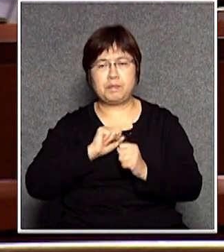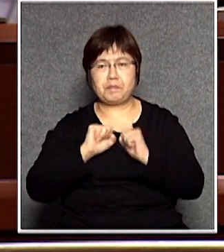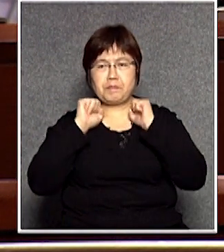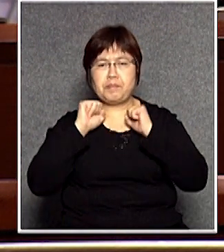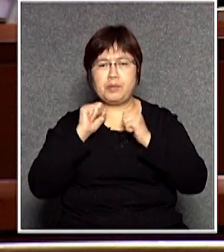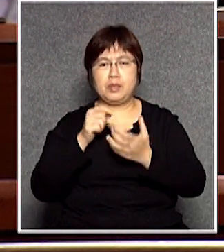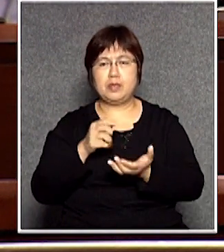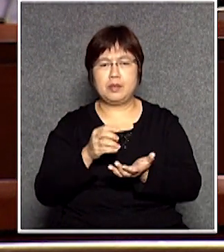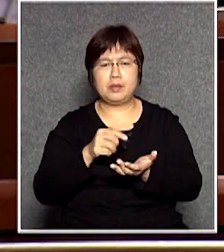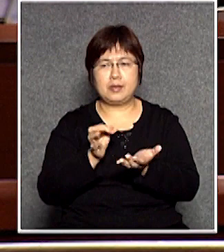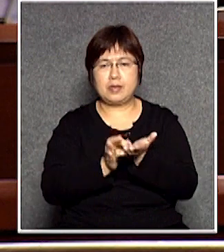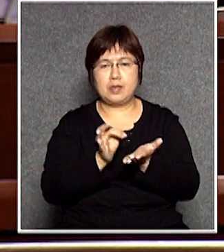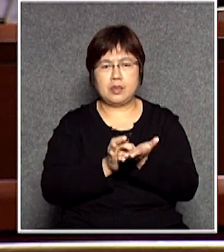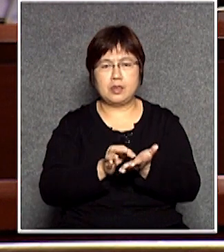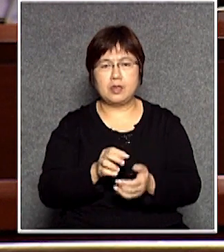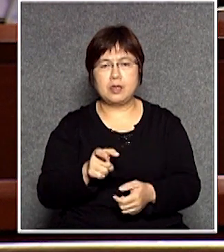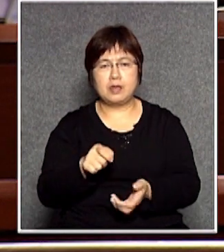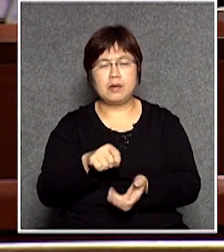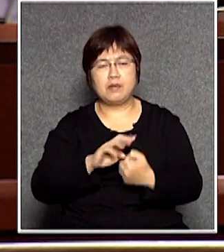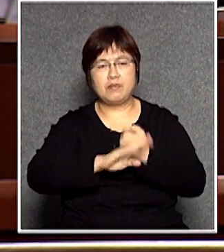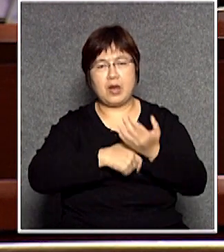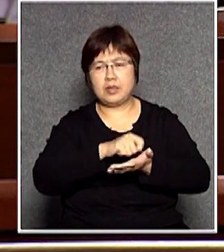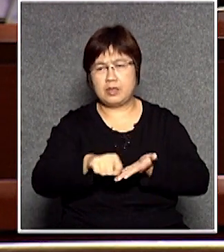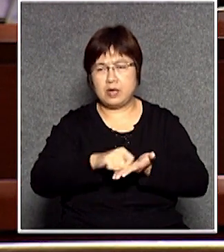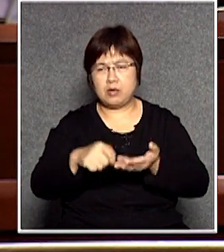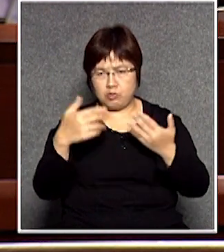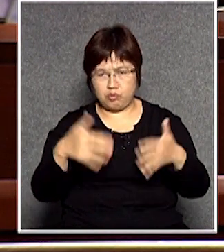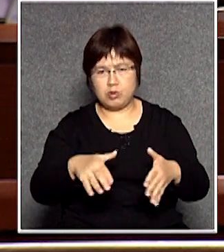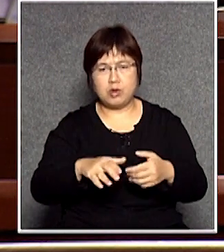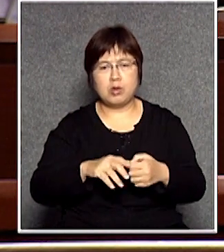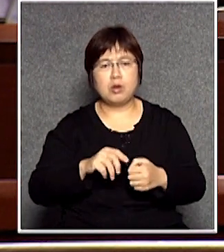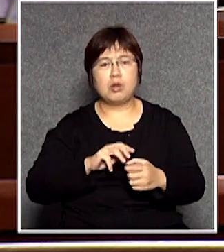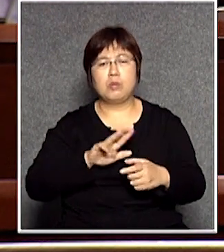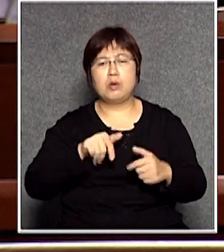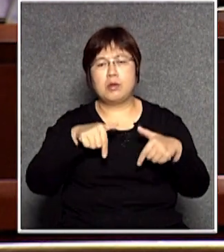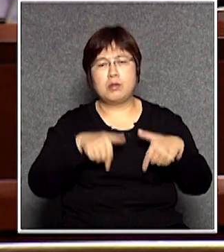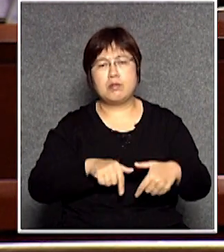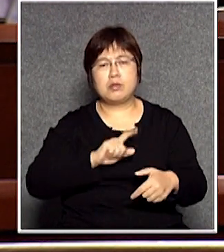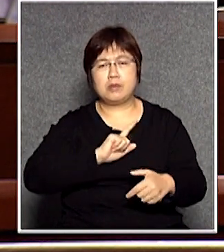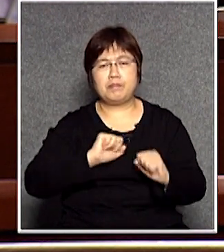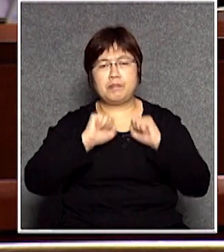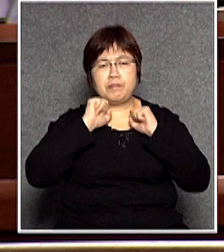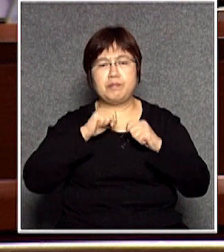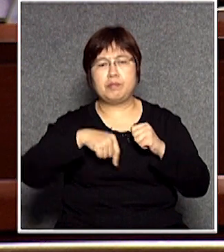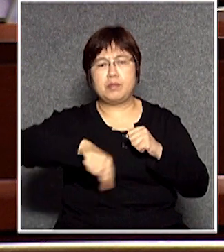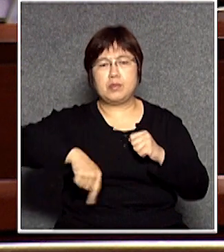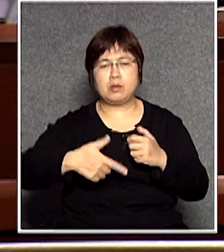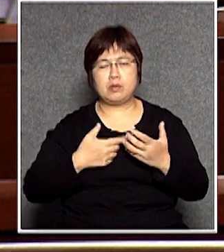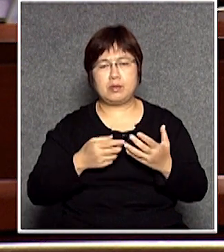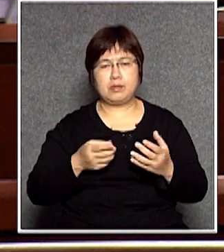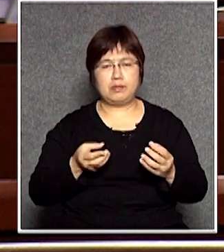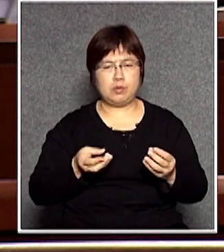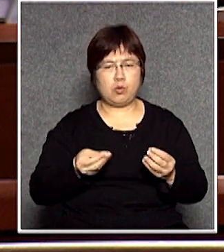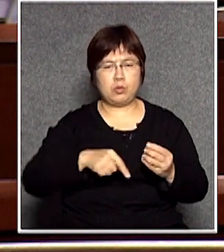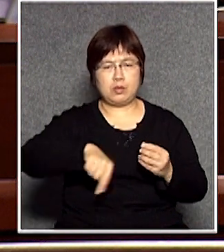他直接連一個自治憲法都寫埋的，自治憲法就說，湖南是中華民國的自治省，以現有土地為區域，省